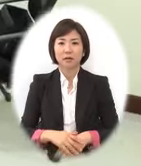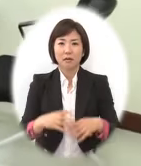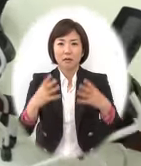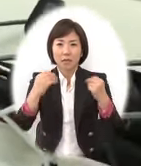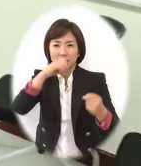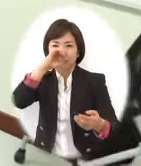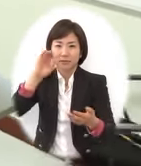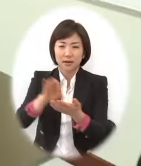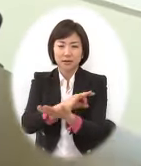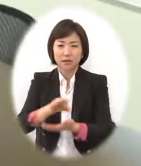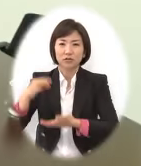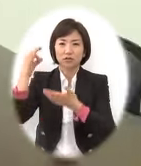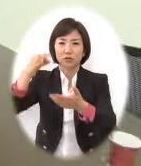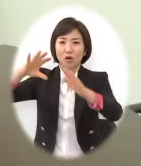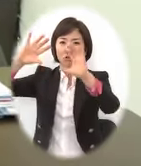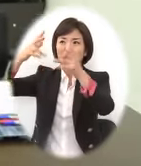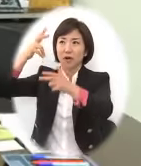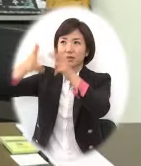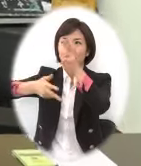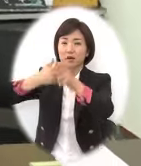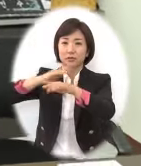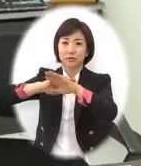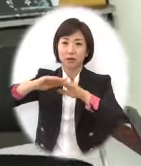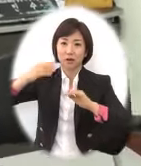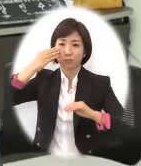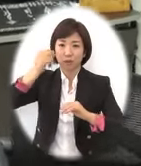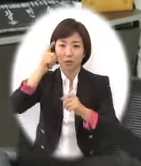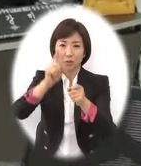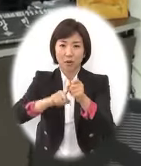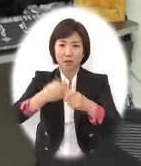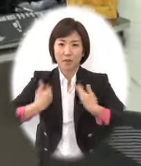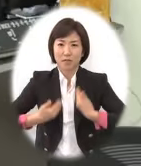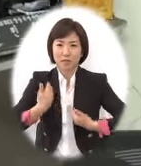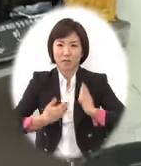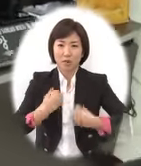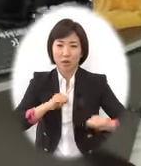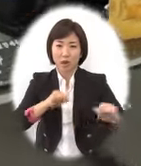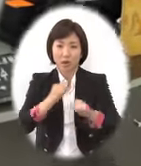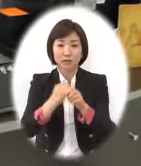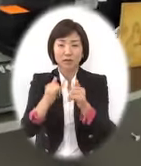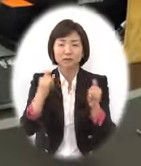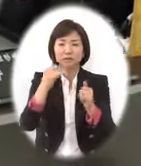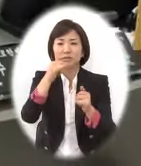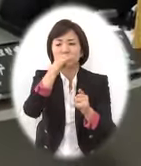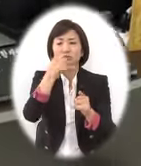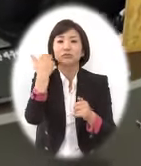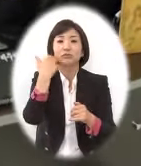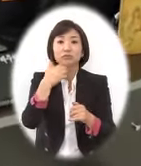많은 예산이 투입되는 국가 사업을 제대로 진행하기 위해 바쁘게 활약하는 인물이 있습니다.